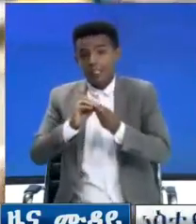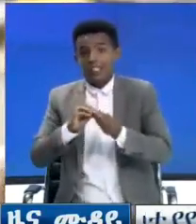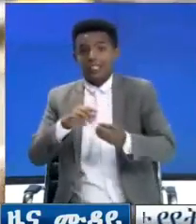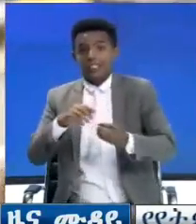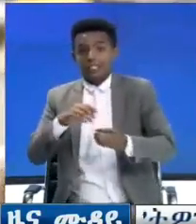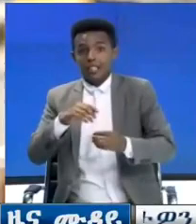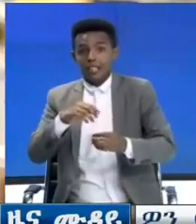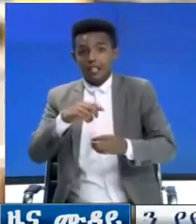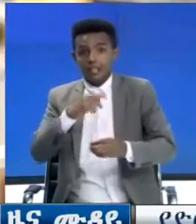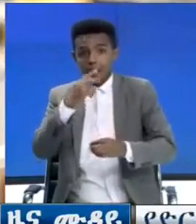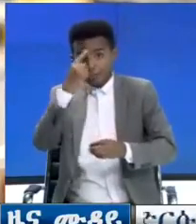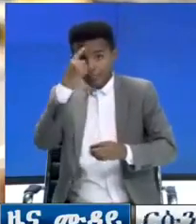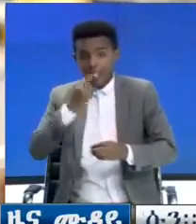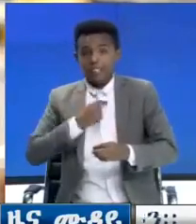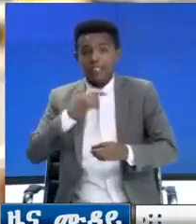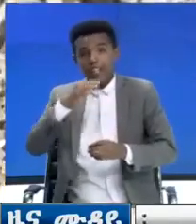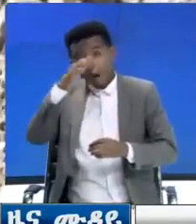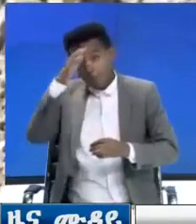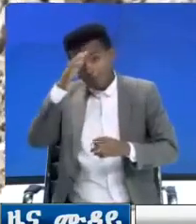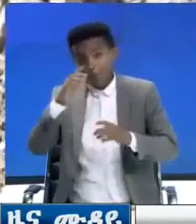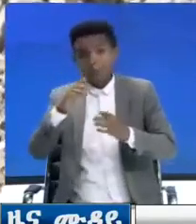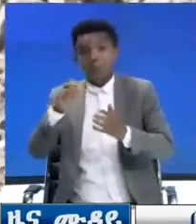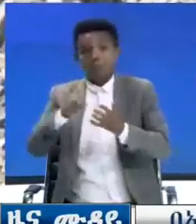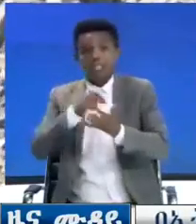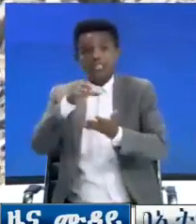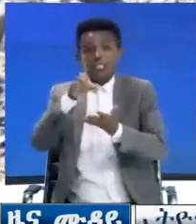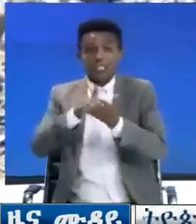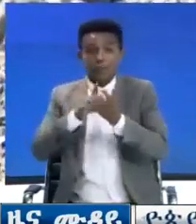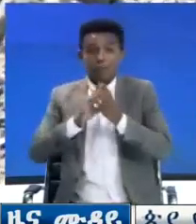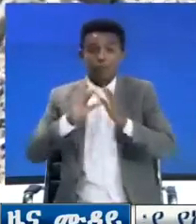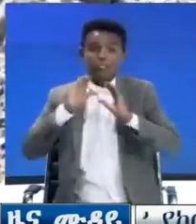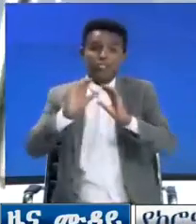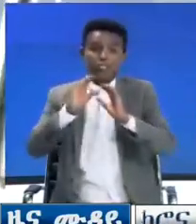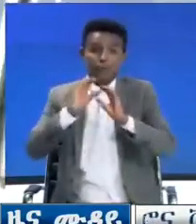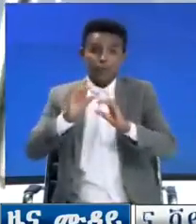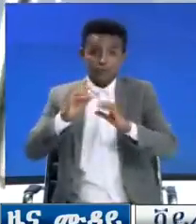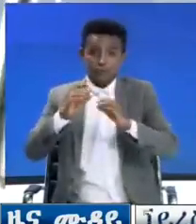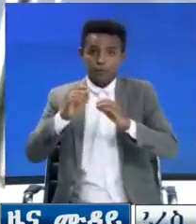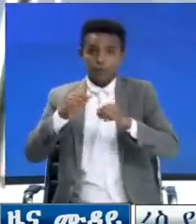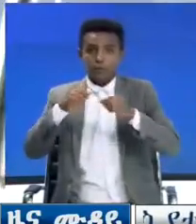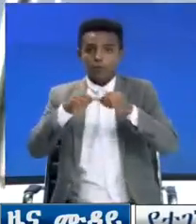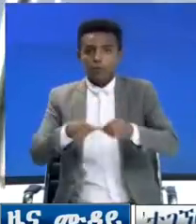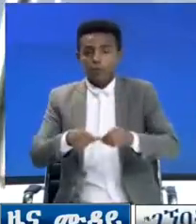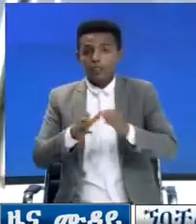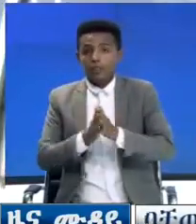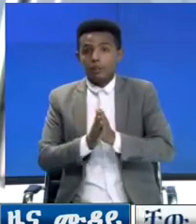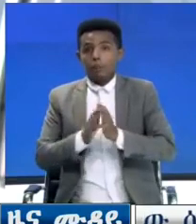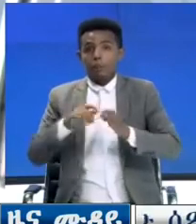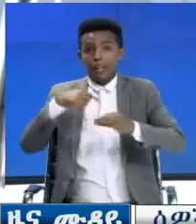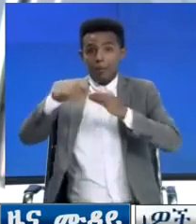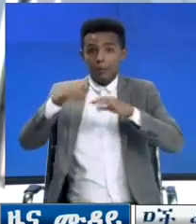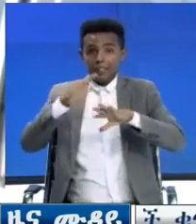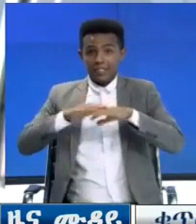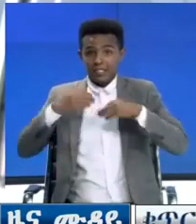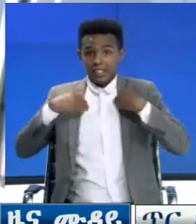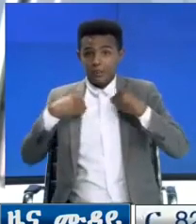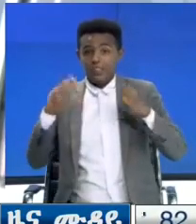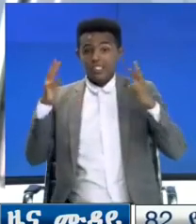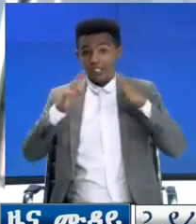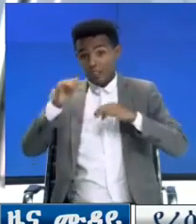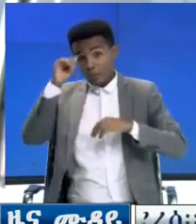በደሴ ከተማ የተለያዩ ጎዳናዎች ላይ በመንቀሳቀስ ሲያስተምሩ ውለዋል። በአካባቢያችን ያሉ የተቸገሩ ሰዎች አቅማችን በፈቀደ